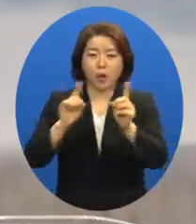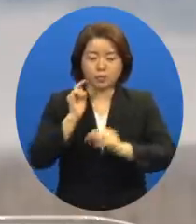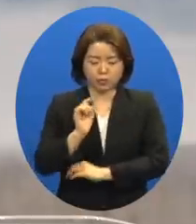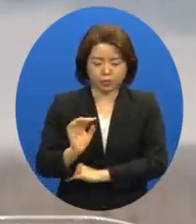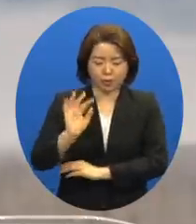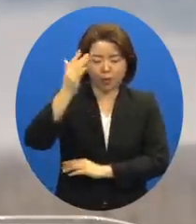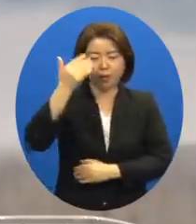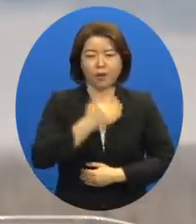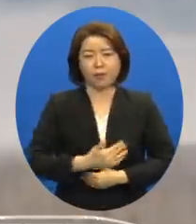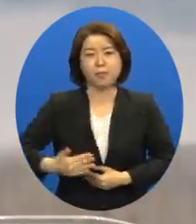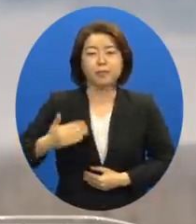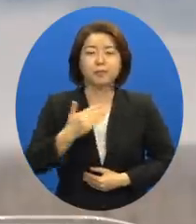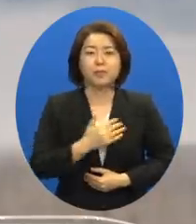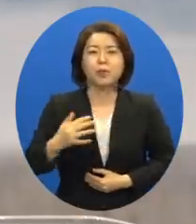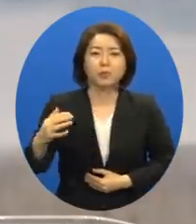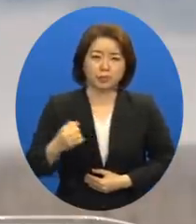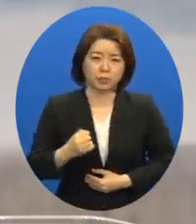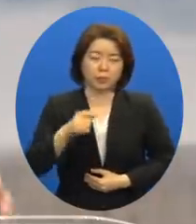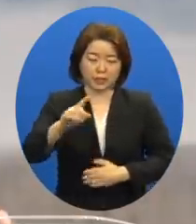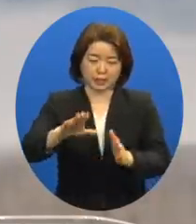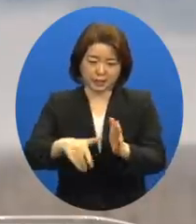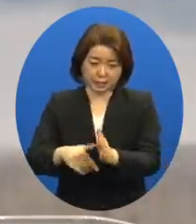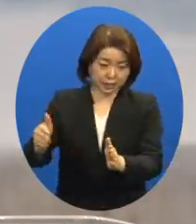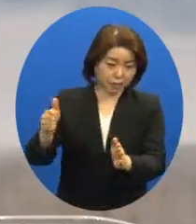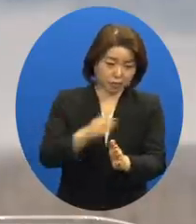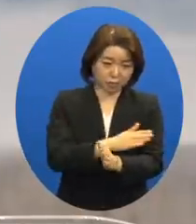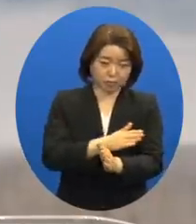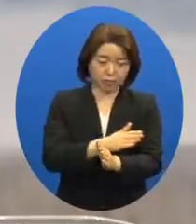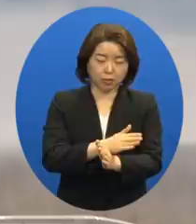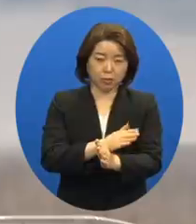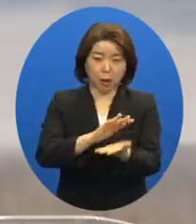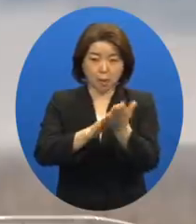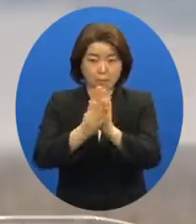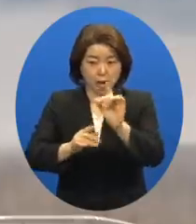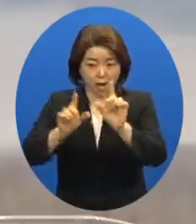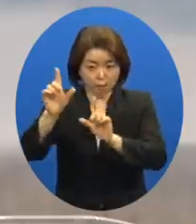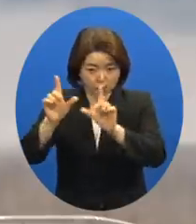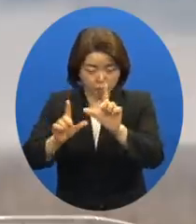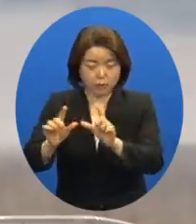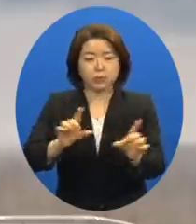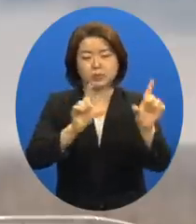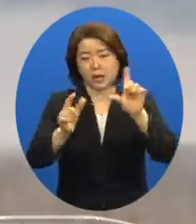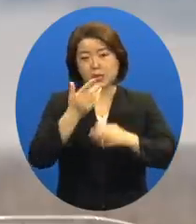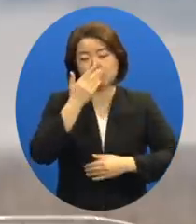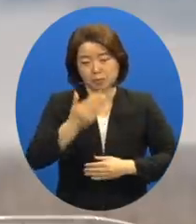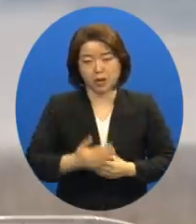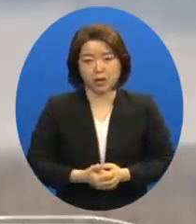영광스러운 몸으로 우리도 그때부터는 살게 될 것입니다. 그러나